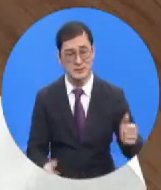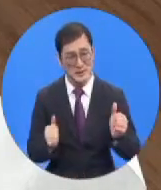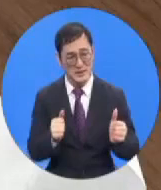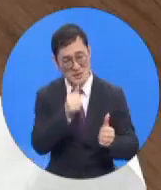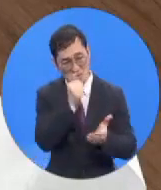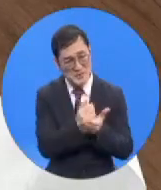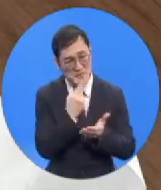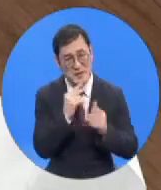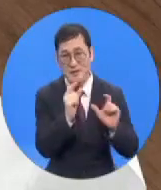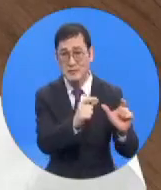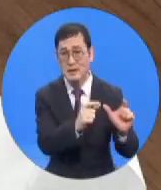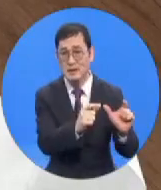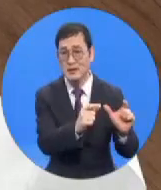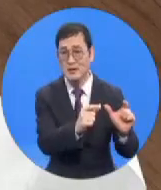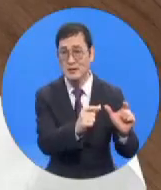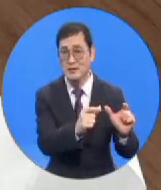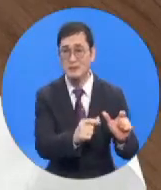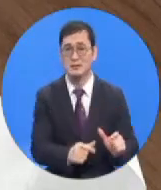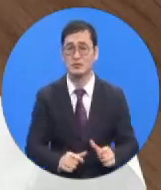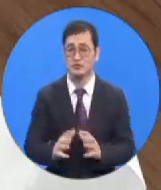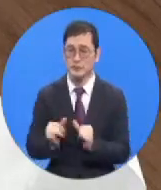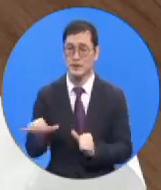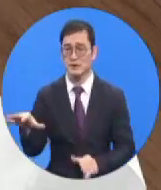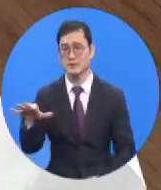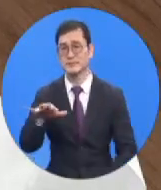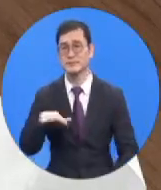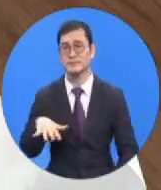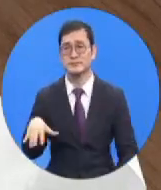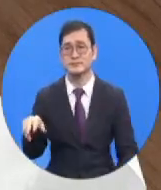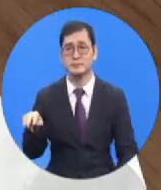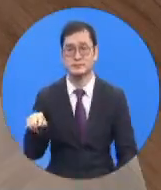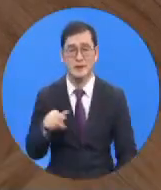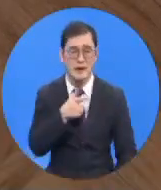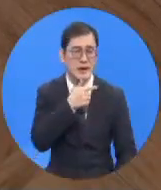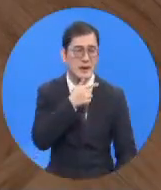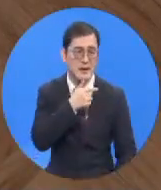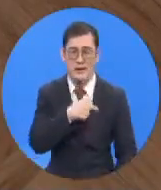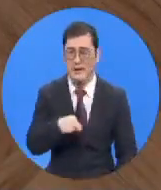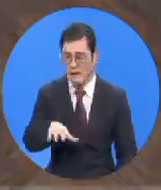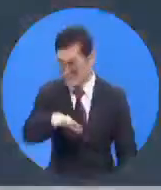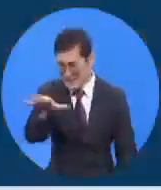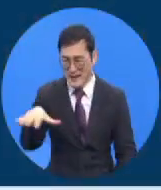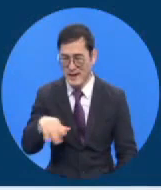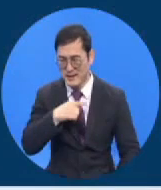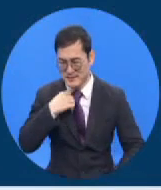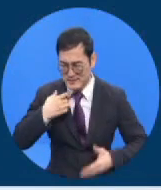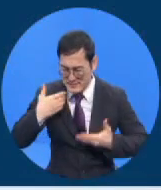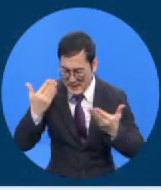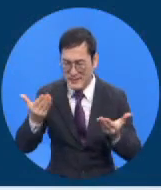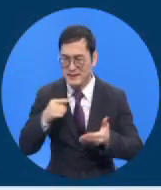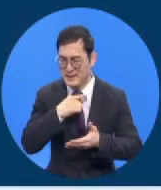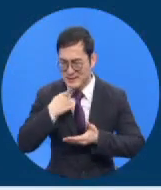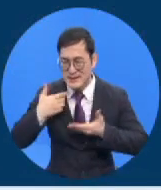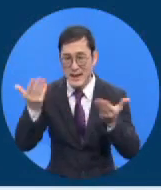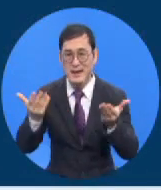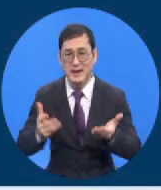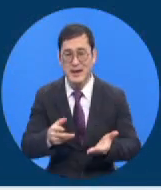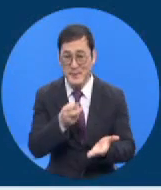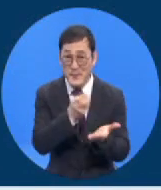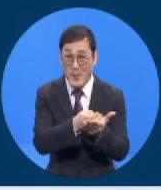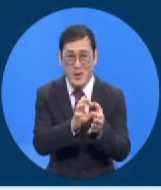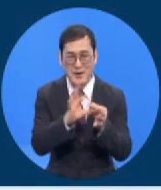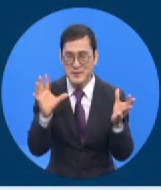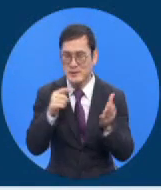과정 속에서 우리 국민들이 얼마나 많이 자발적으로 협조해 왔느냐 국민들의 희생을 통해서 지금까지 K방이